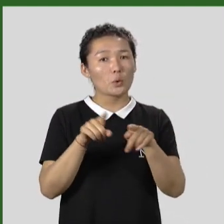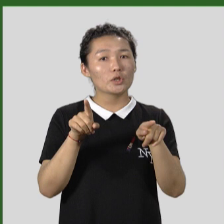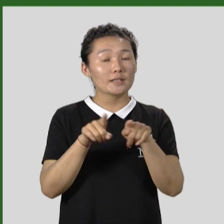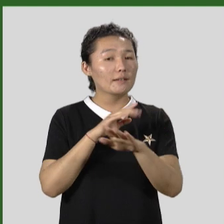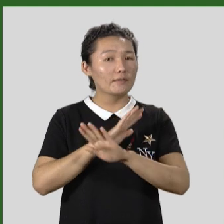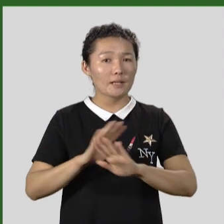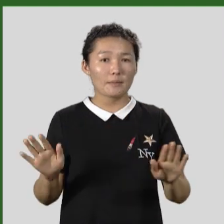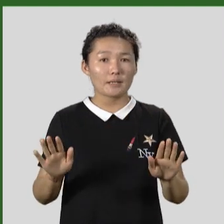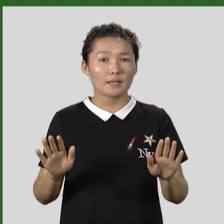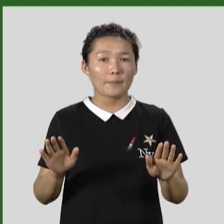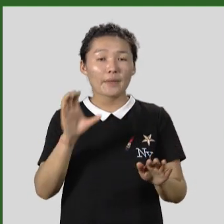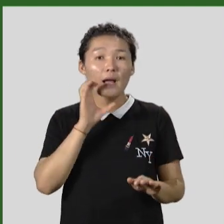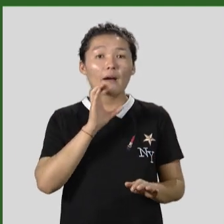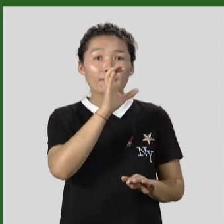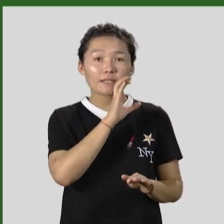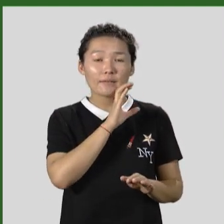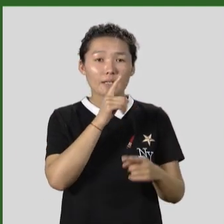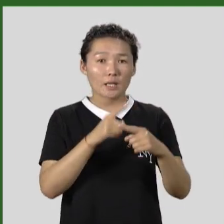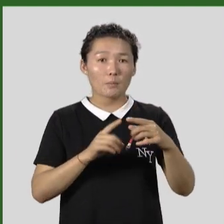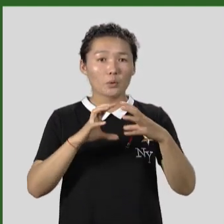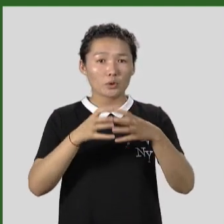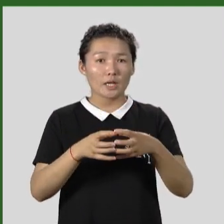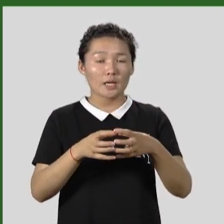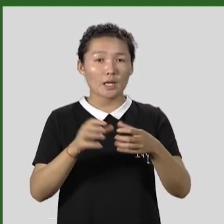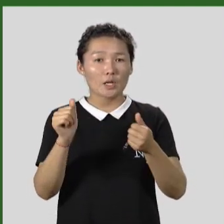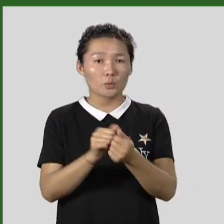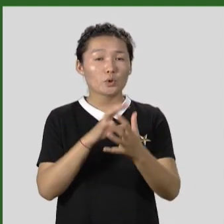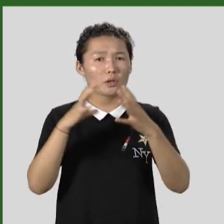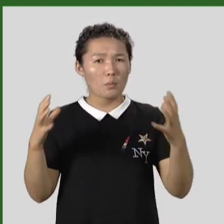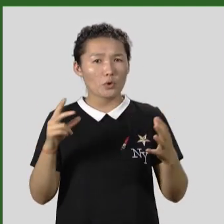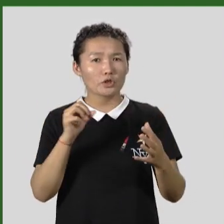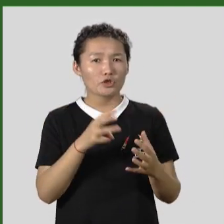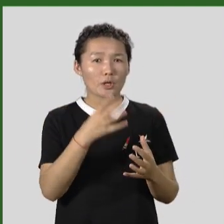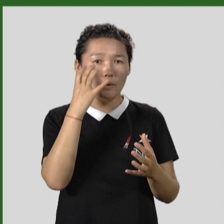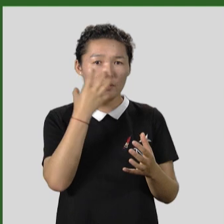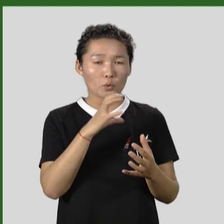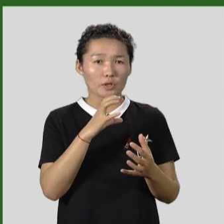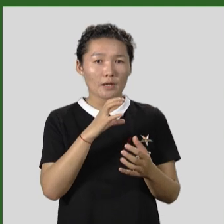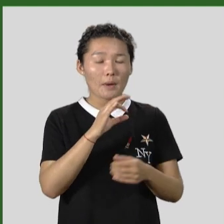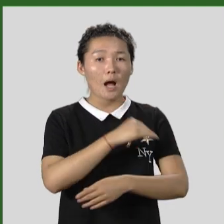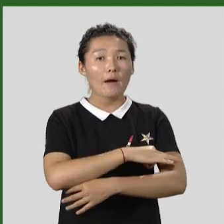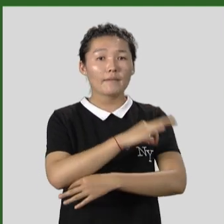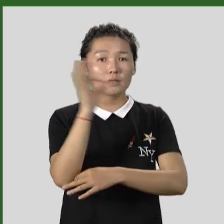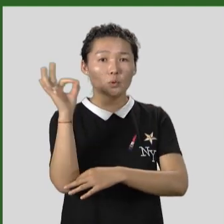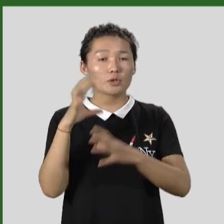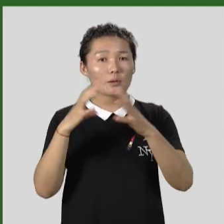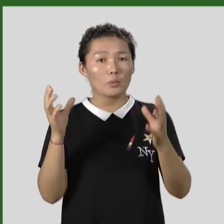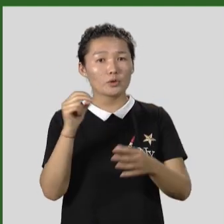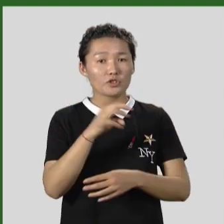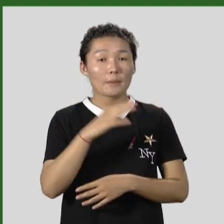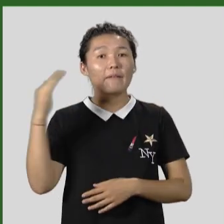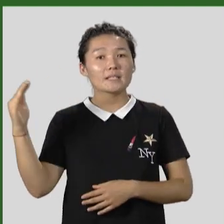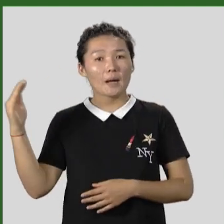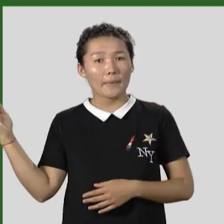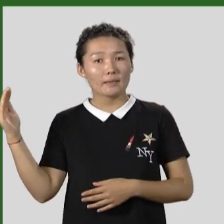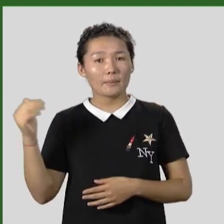северном полушарии суши больше, чем в южном, а в восточном больше, чем в западном.